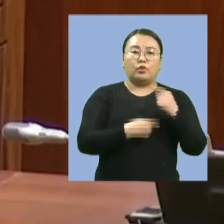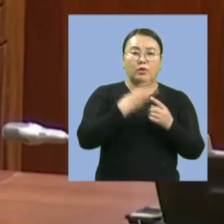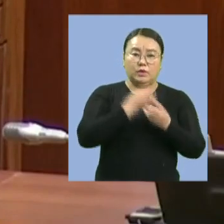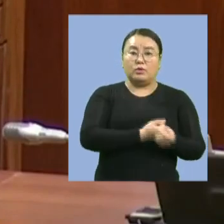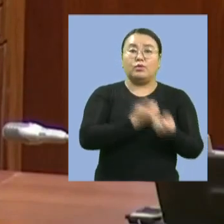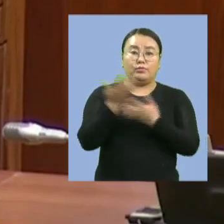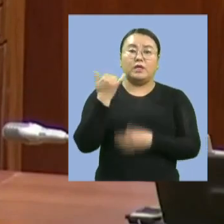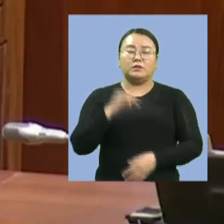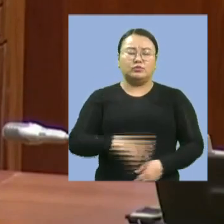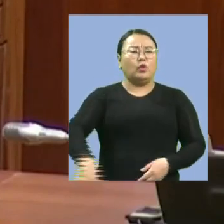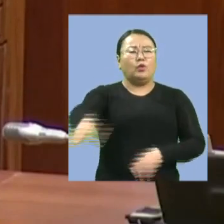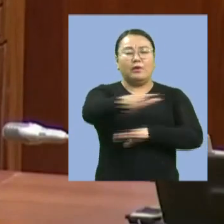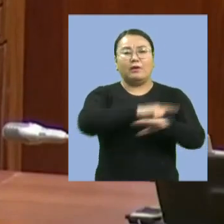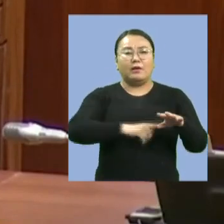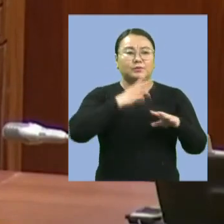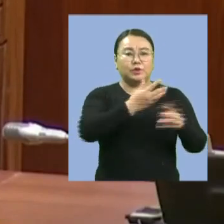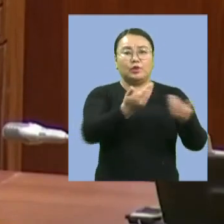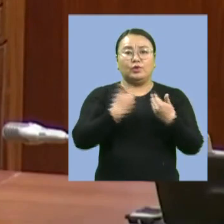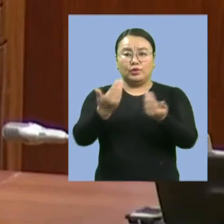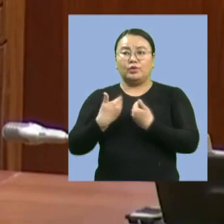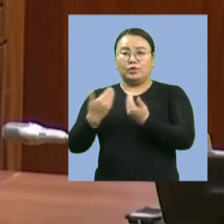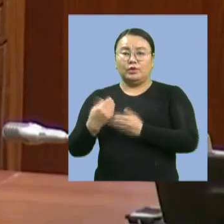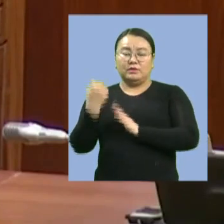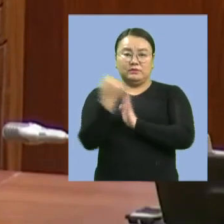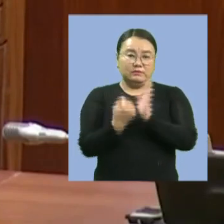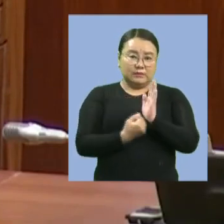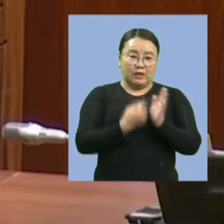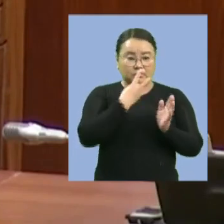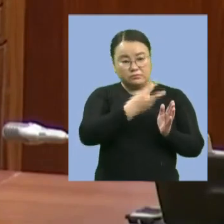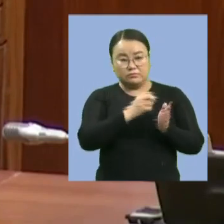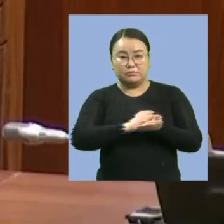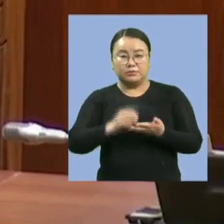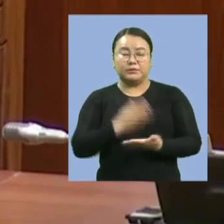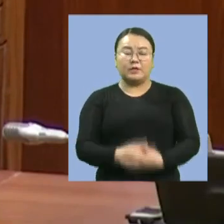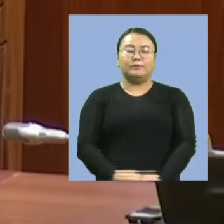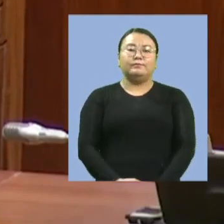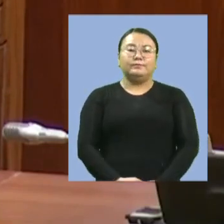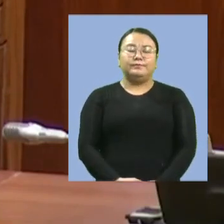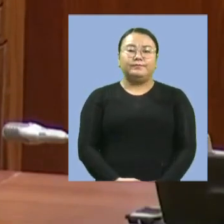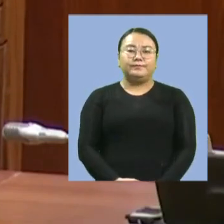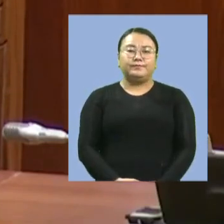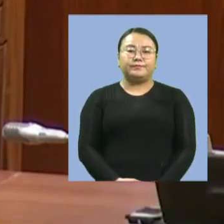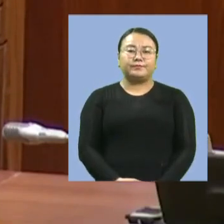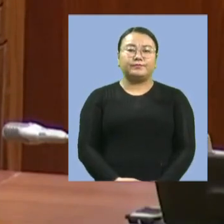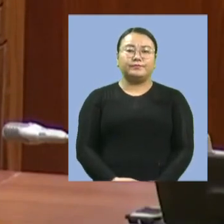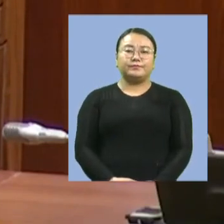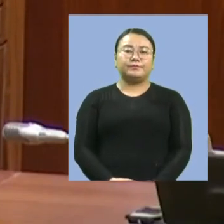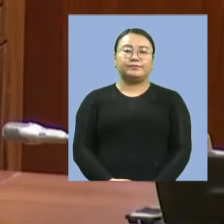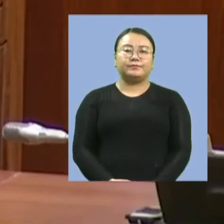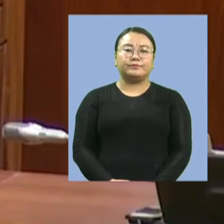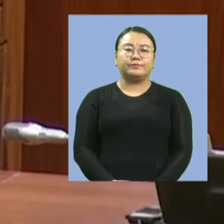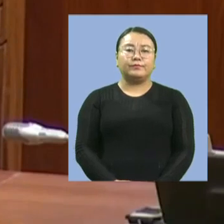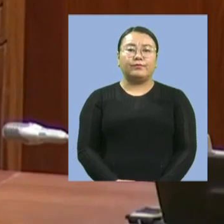гэсэн саналууд нэлээд их таамаглалсан. Бүх газруудаас ирсэн одоо тайлангуудаас харахад. Тэгэл ингээд ярьж хаад